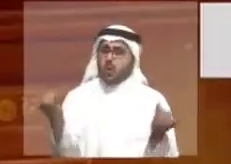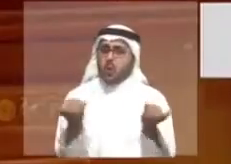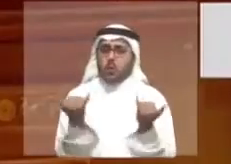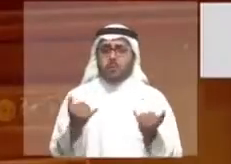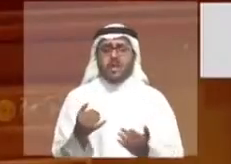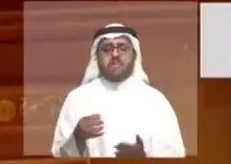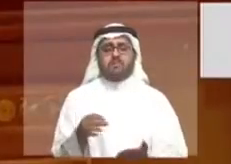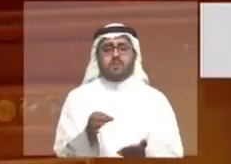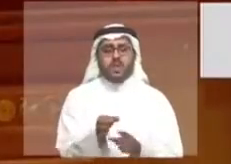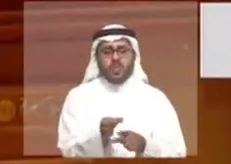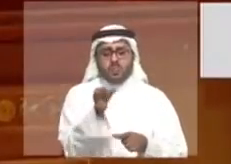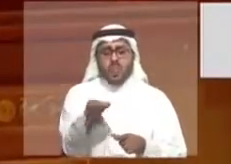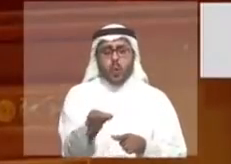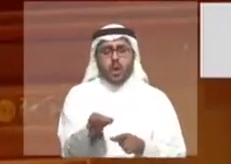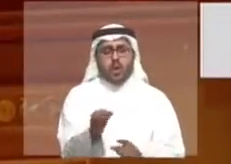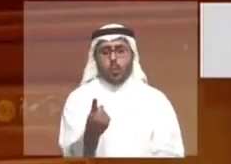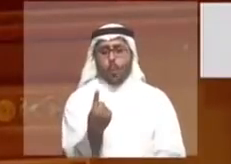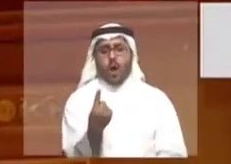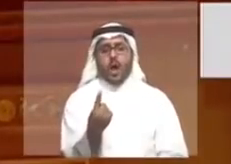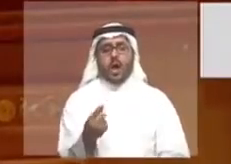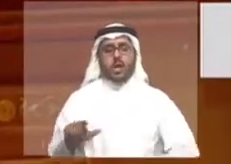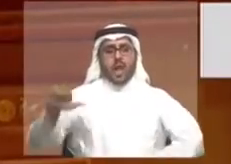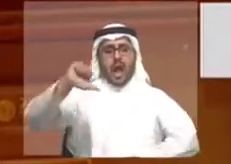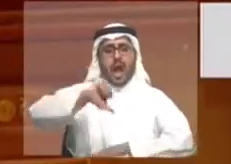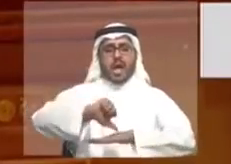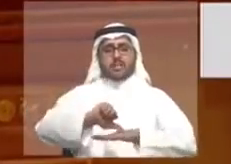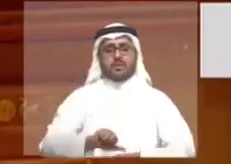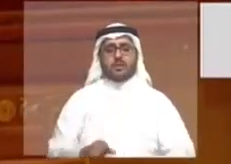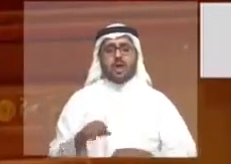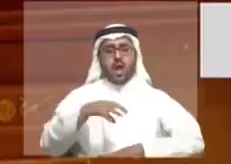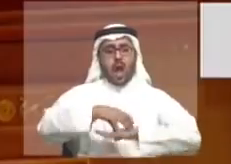إقامة الدولة المستقلة وعاصمتها القدس الشرقية.